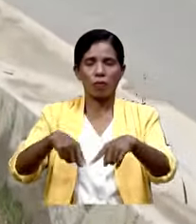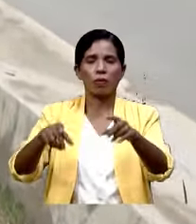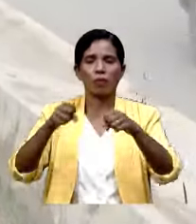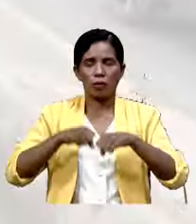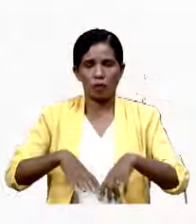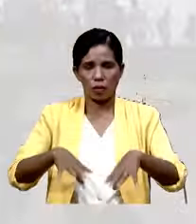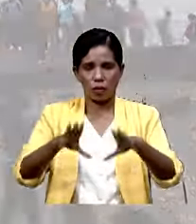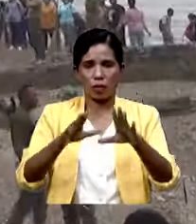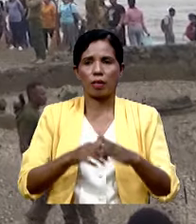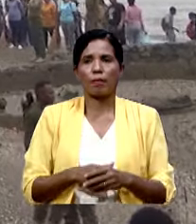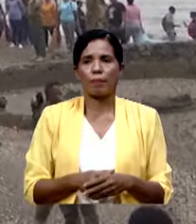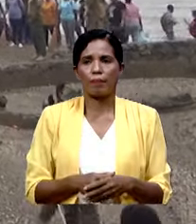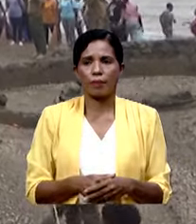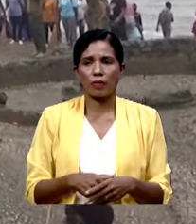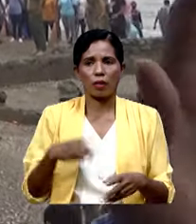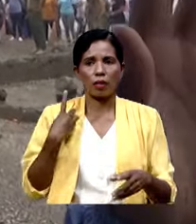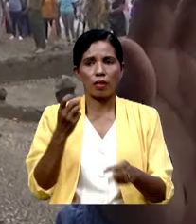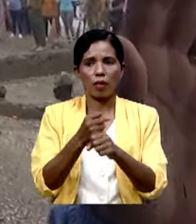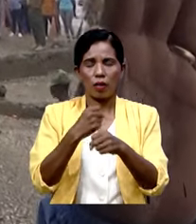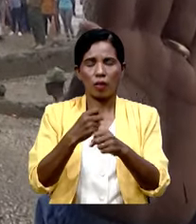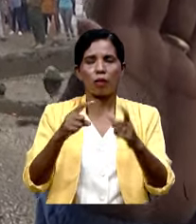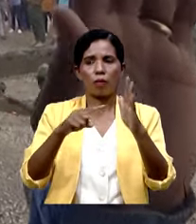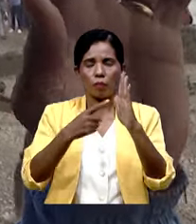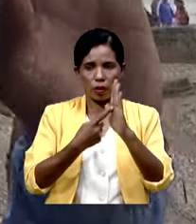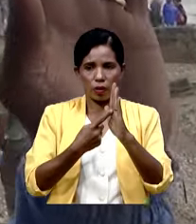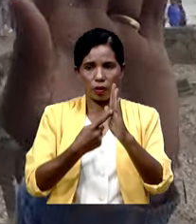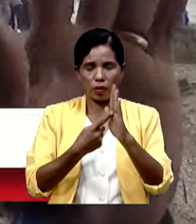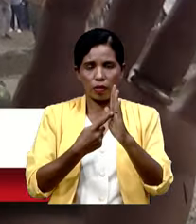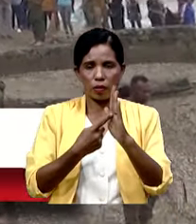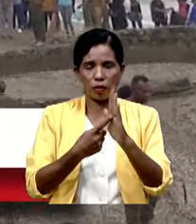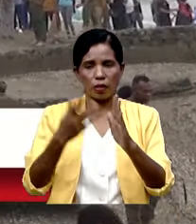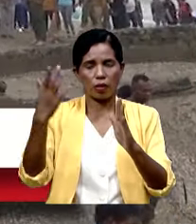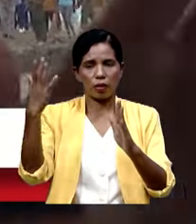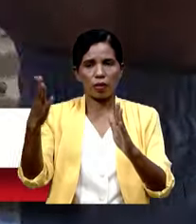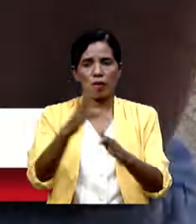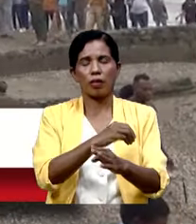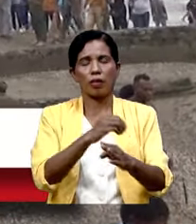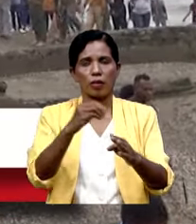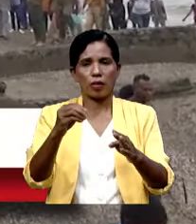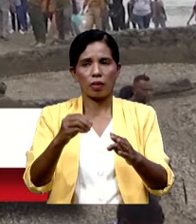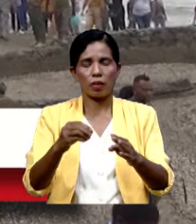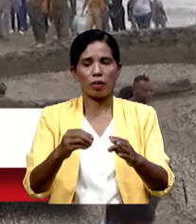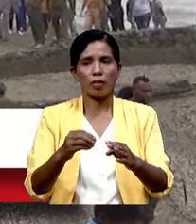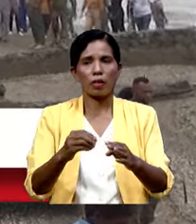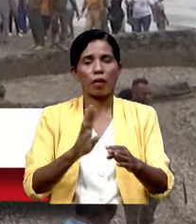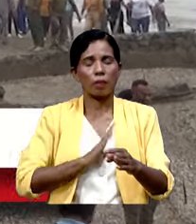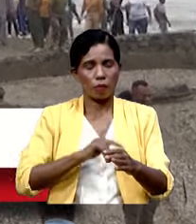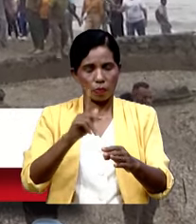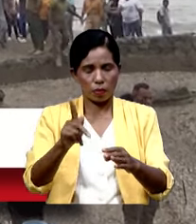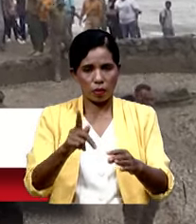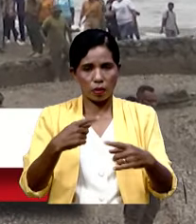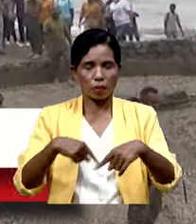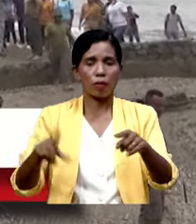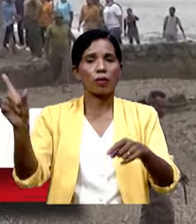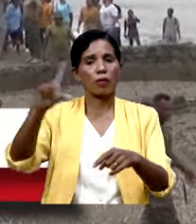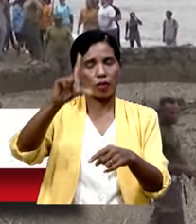hal iya be terenu makahu iya pantai kelapa ita tuan iya hatini usia bato iya nene largo.